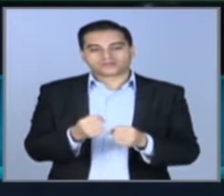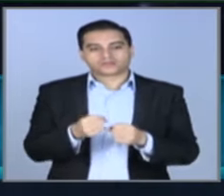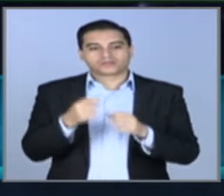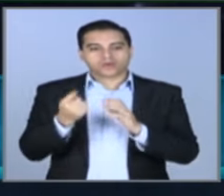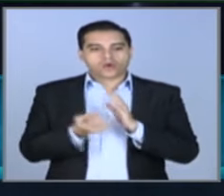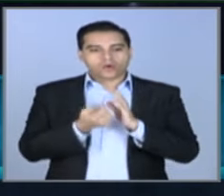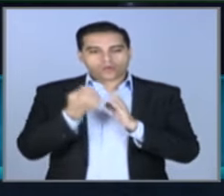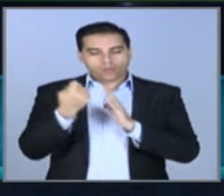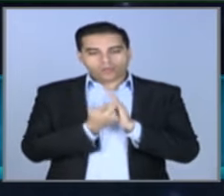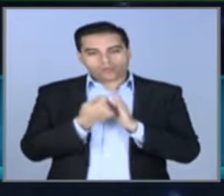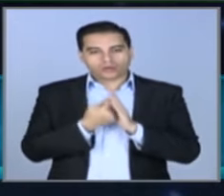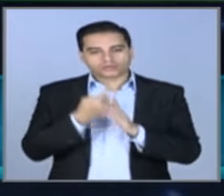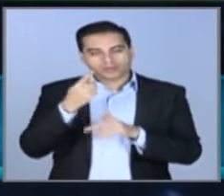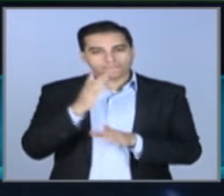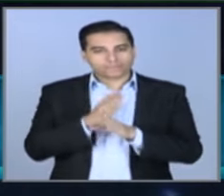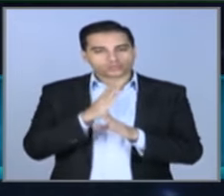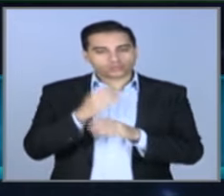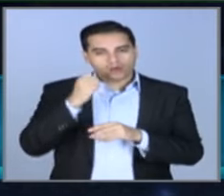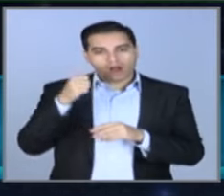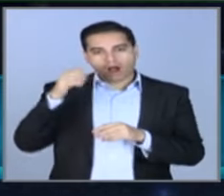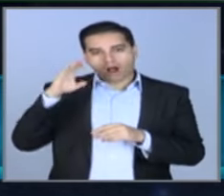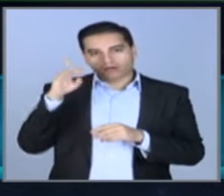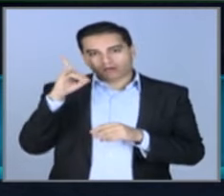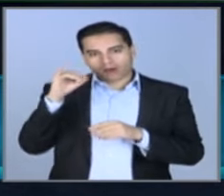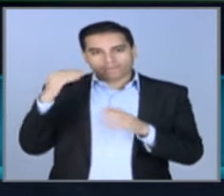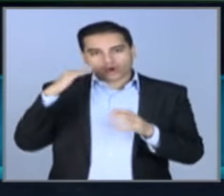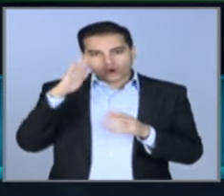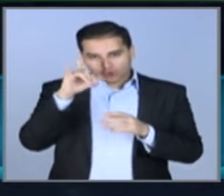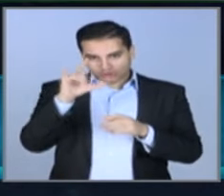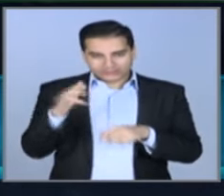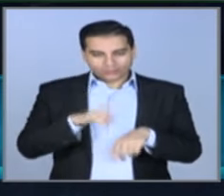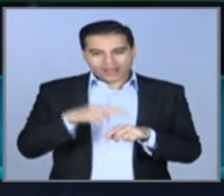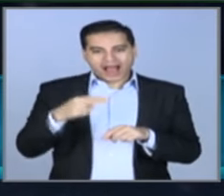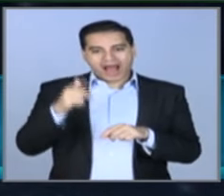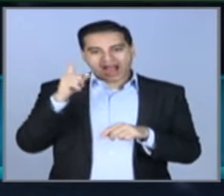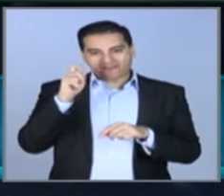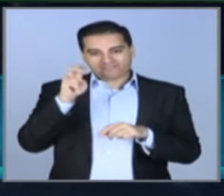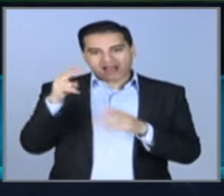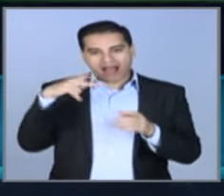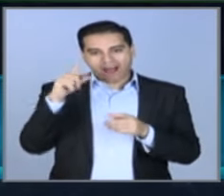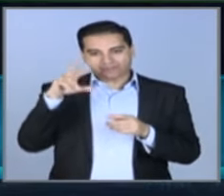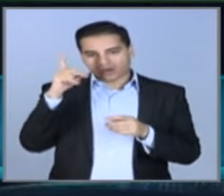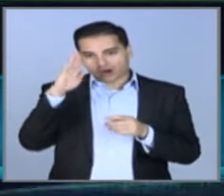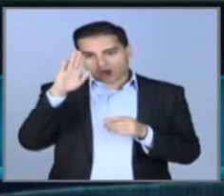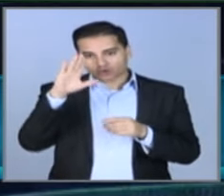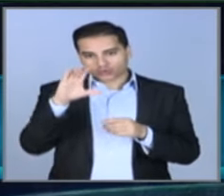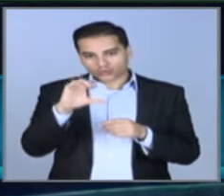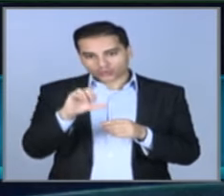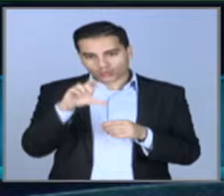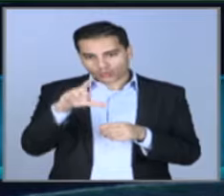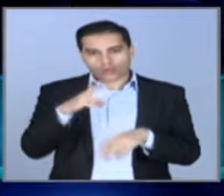بطولة أكرم حسني، أحمد أمين، عارفة عبد الرسول، وأحمد حلاوة.